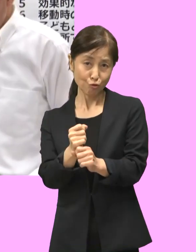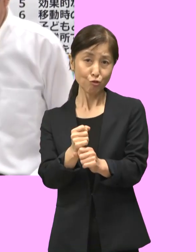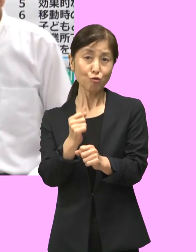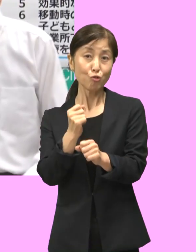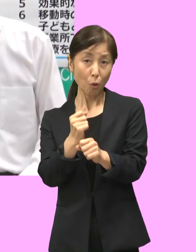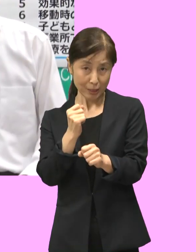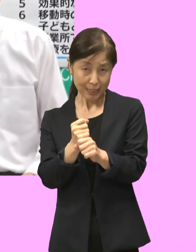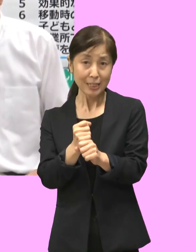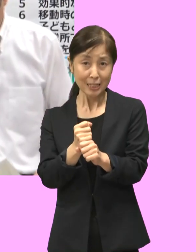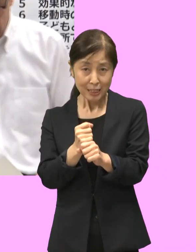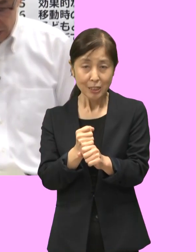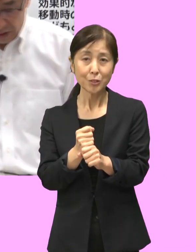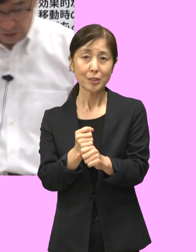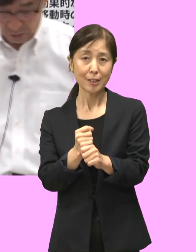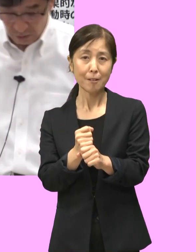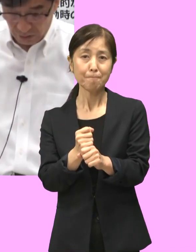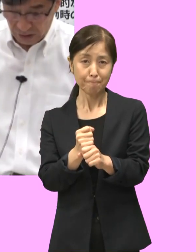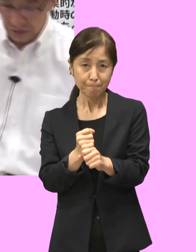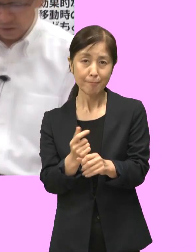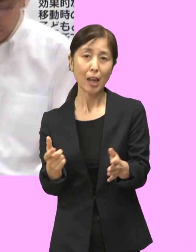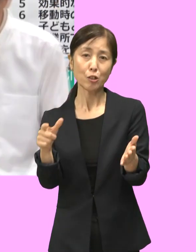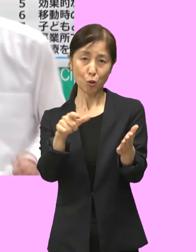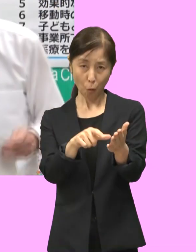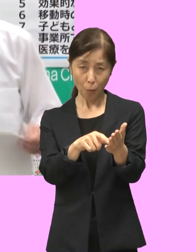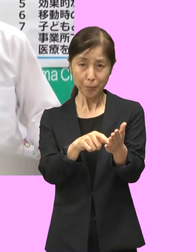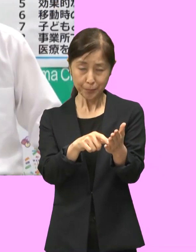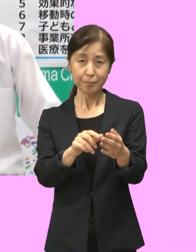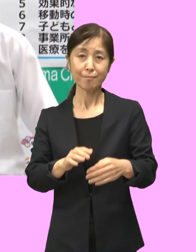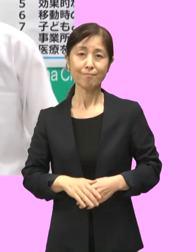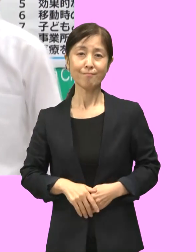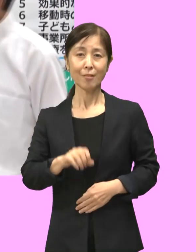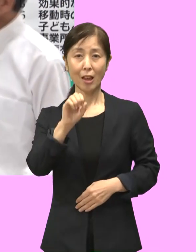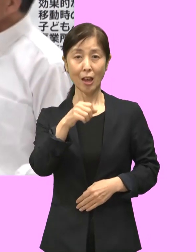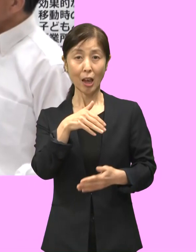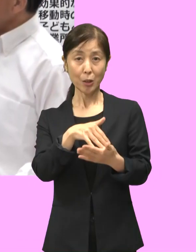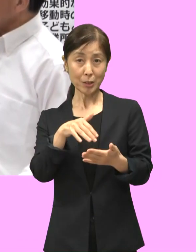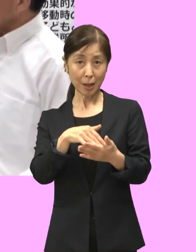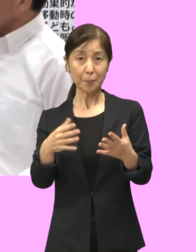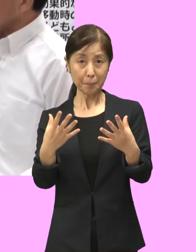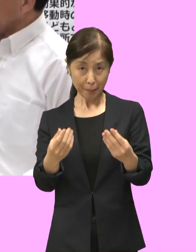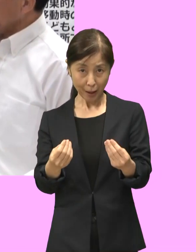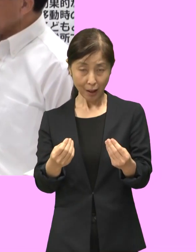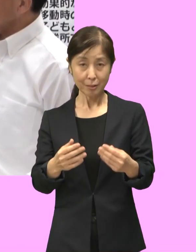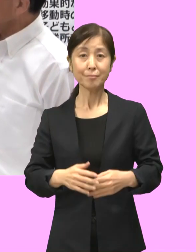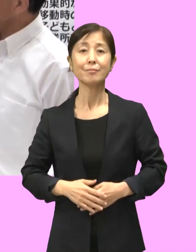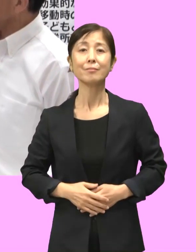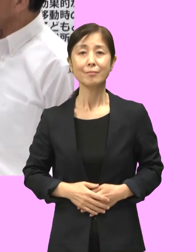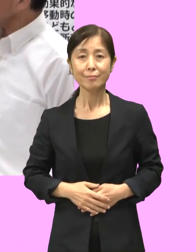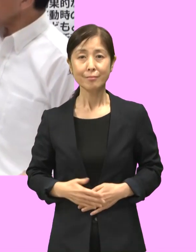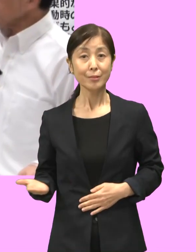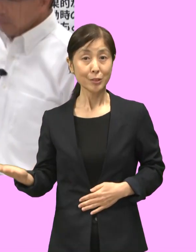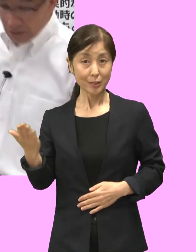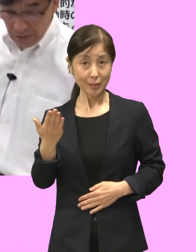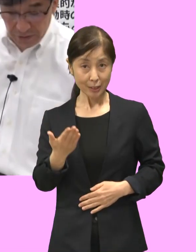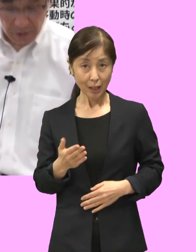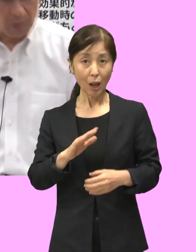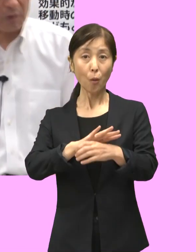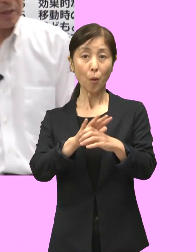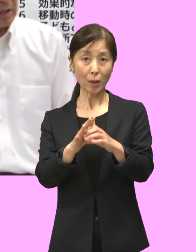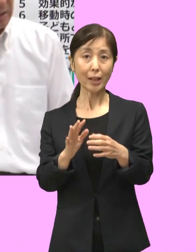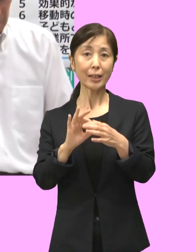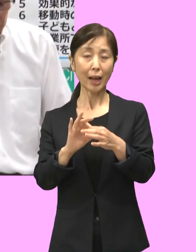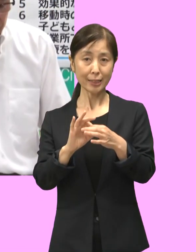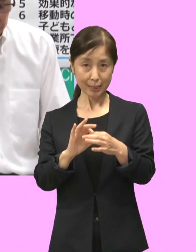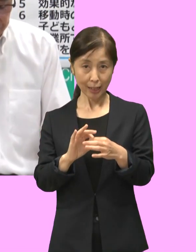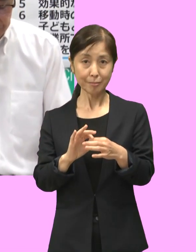について今回計上をいたしております。予算は以上であります。続いてコロ